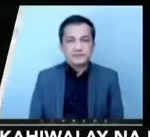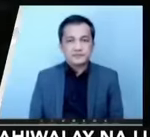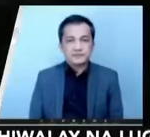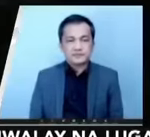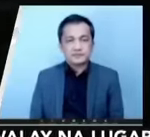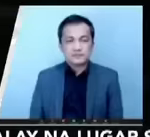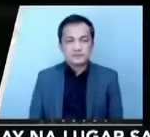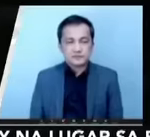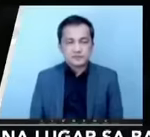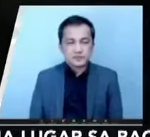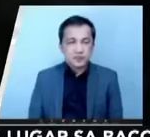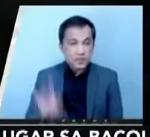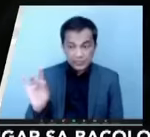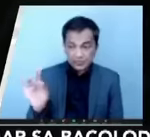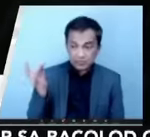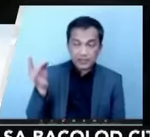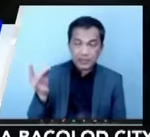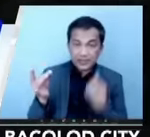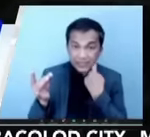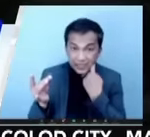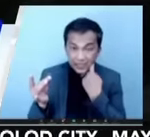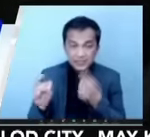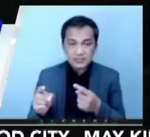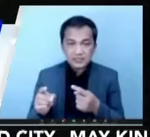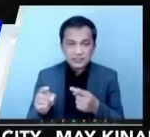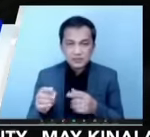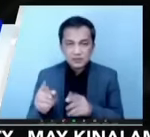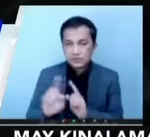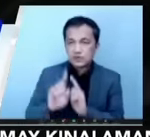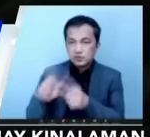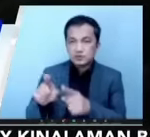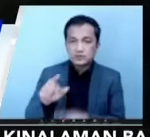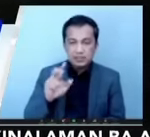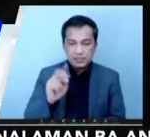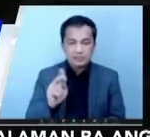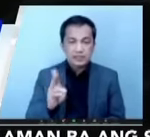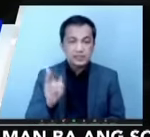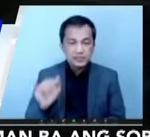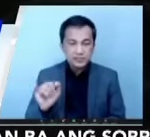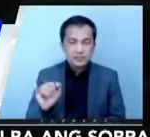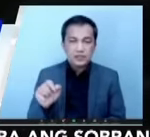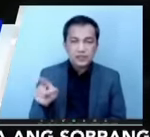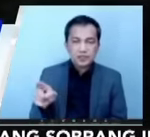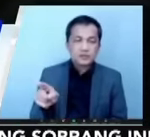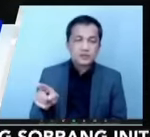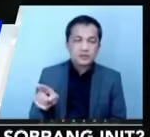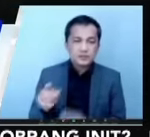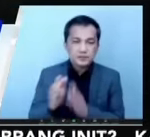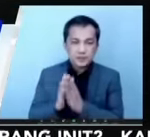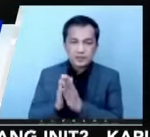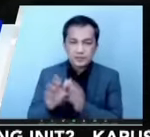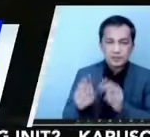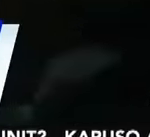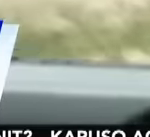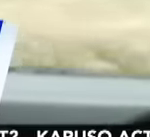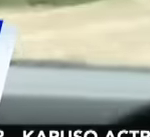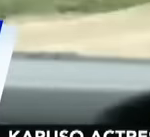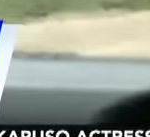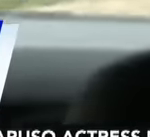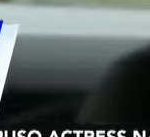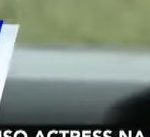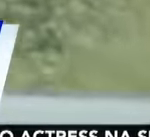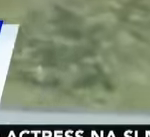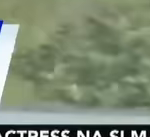Alas 8 ng umaga pa lang kanina, tinungo na ng National Bureau of Investigation Davao Region ang Prayer Mountain ni Kingdom of Jesus Christ